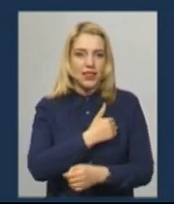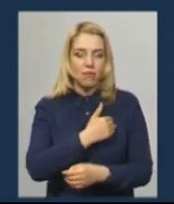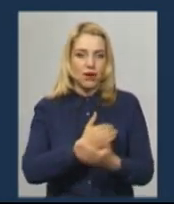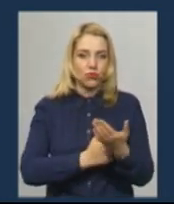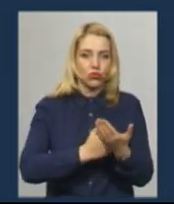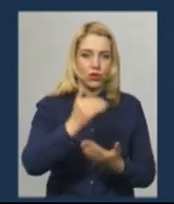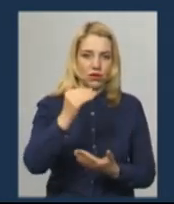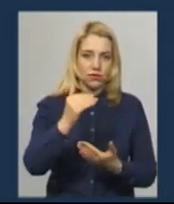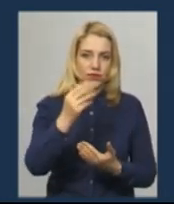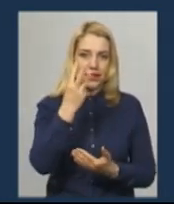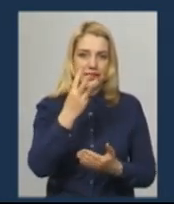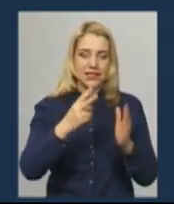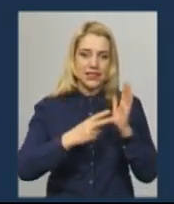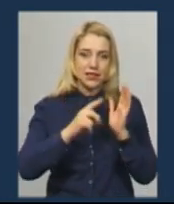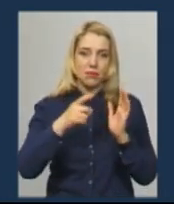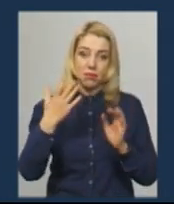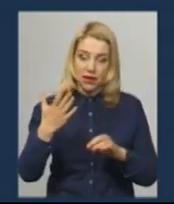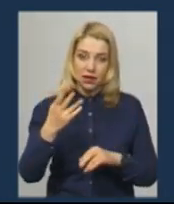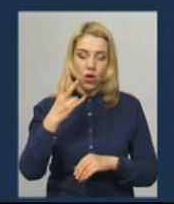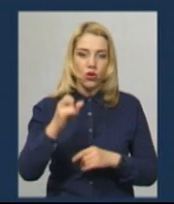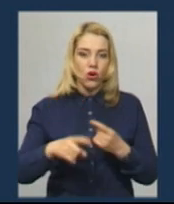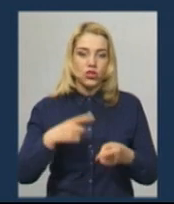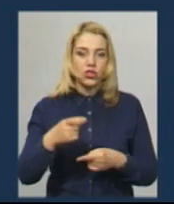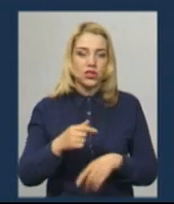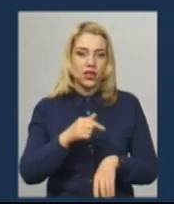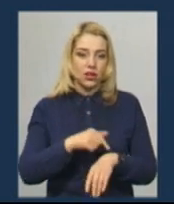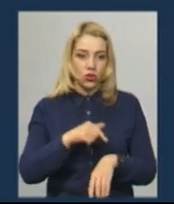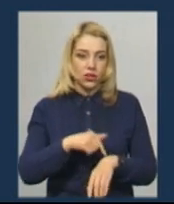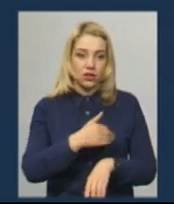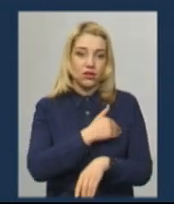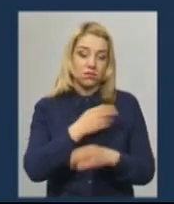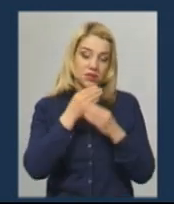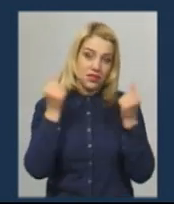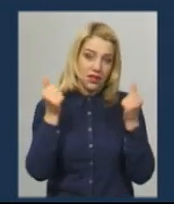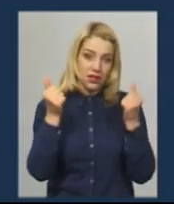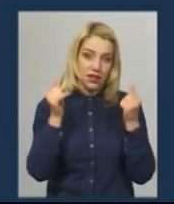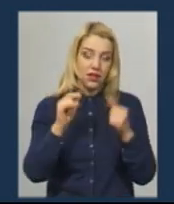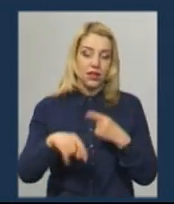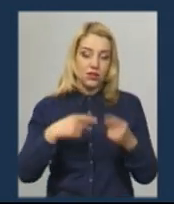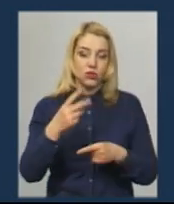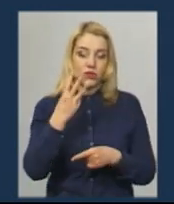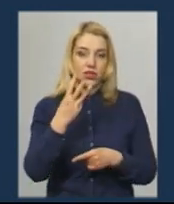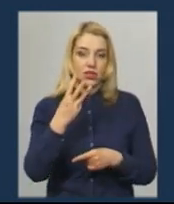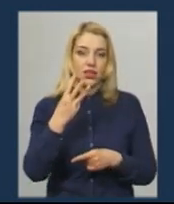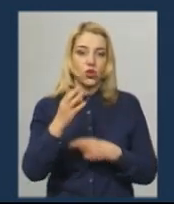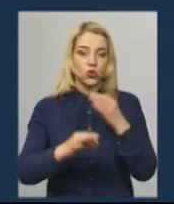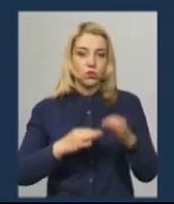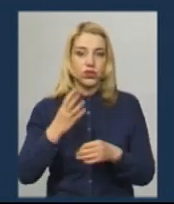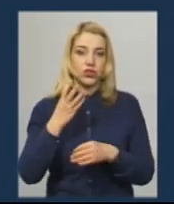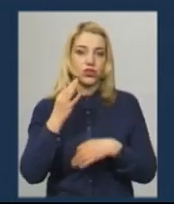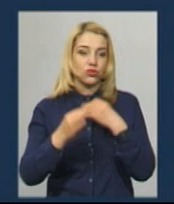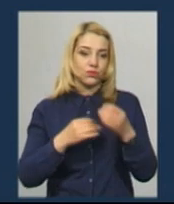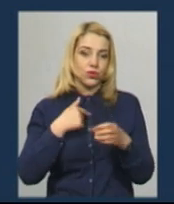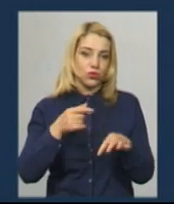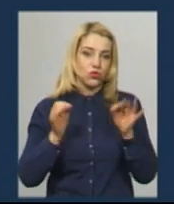районі 37,5. Але через кілька годин температура зникла і наступних 3-4 доби я почував себе нормально.